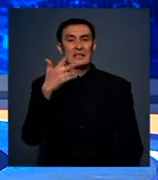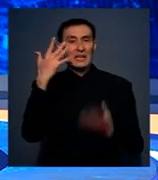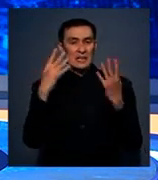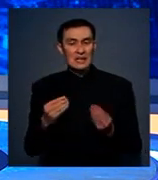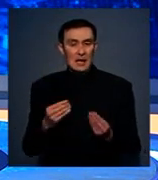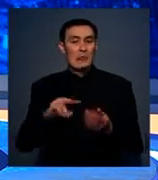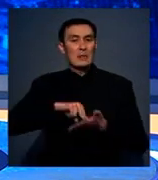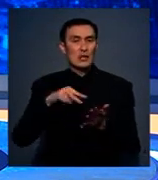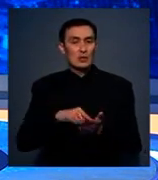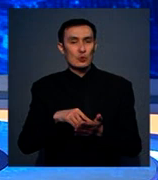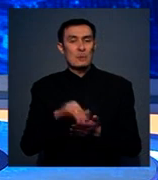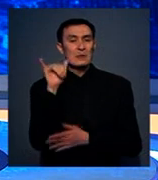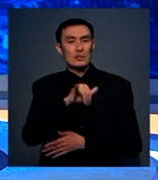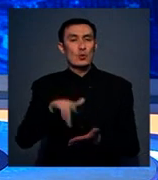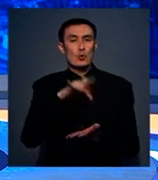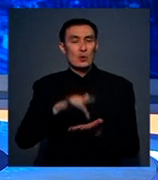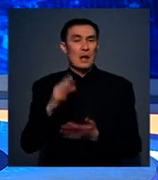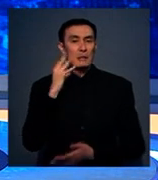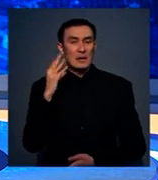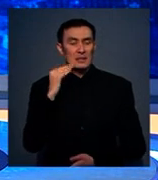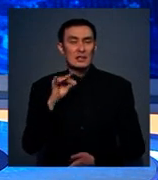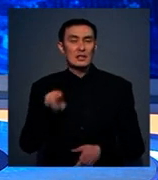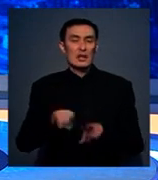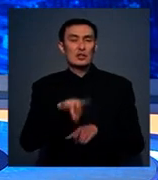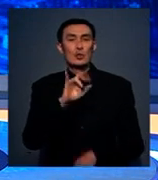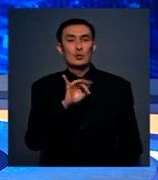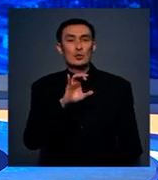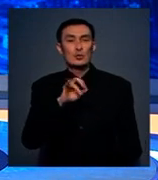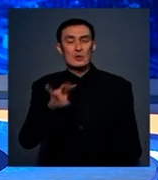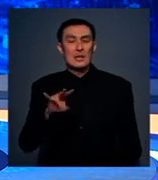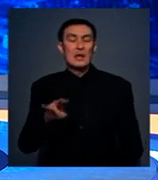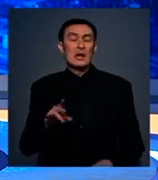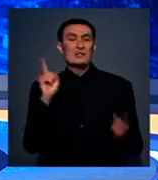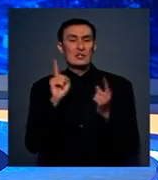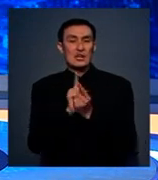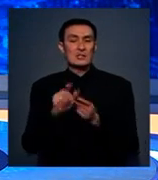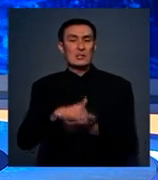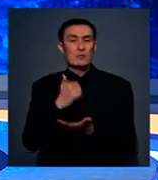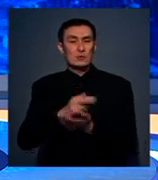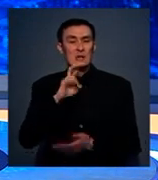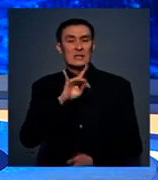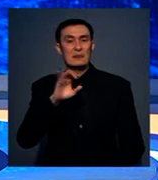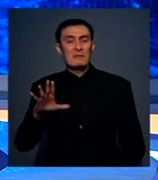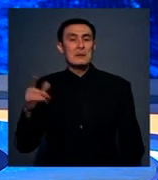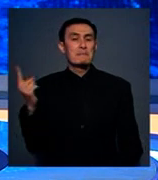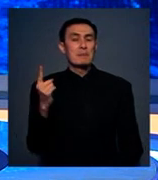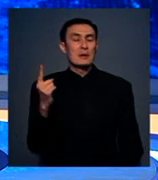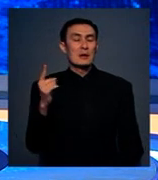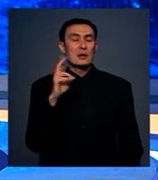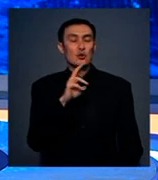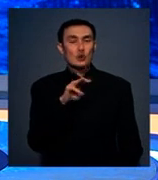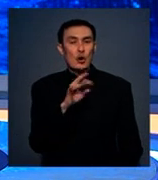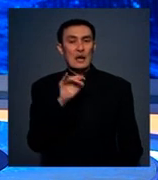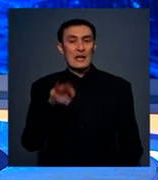южнокорейский лидер планирует посетить Алматы и Нур-Султан. Намечены переговоры Мун Дже Ина с Ельбасе Нурсултаном Назарбаевым и президентом